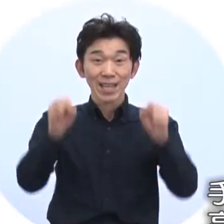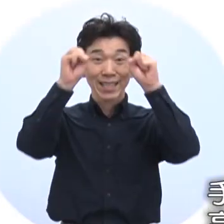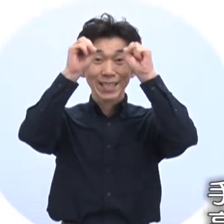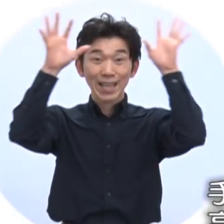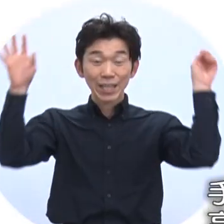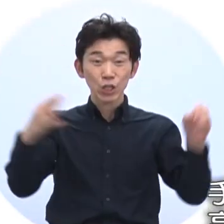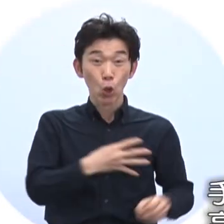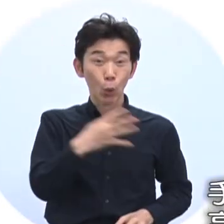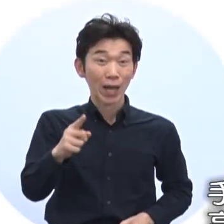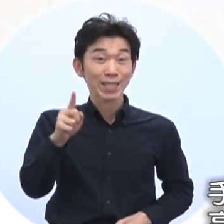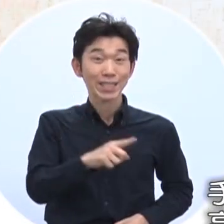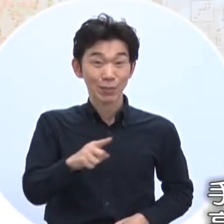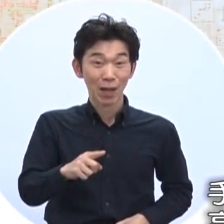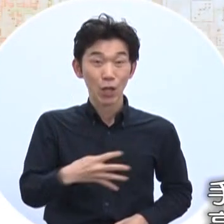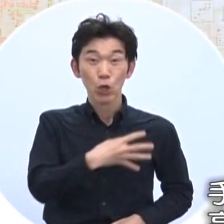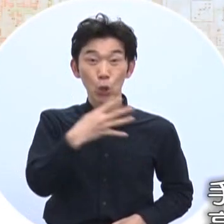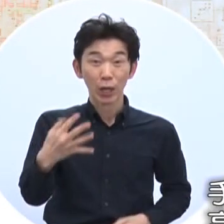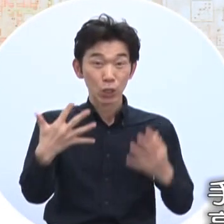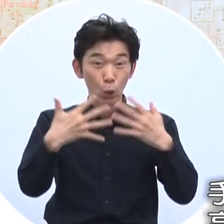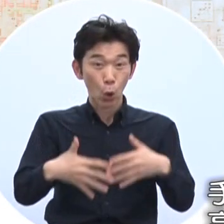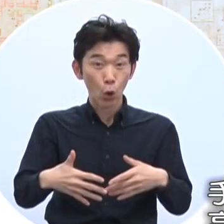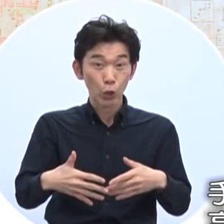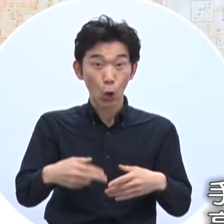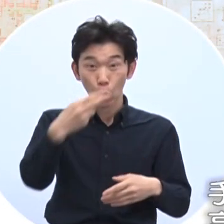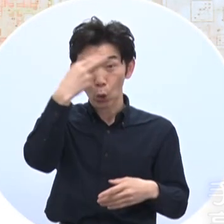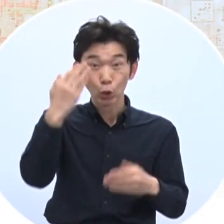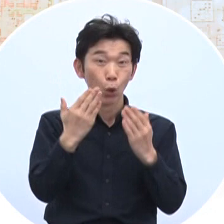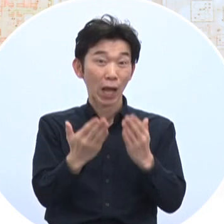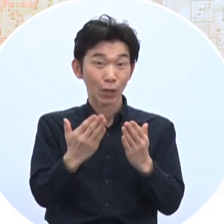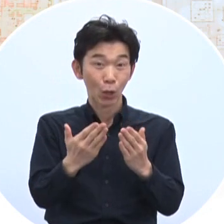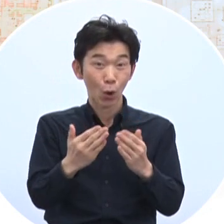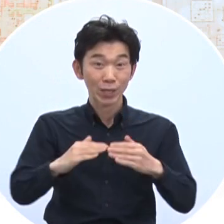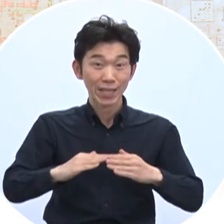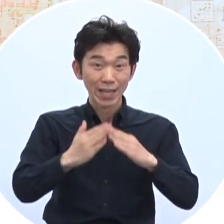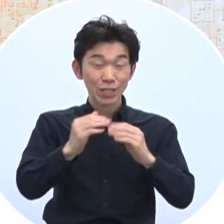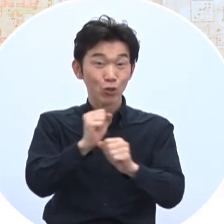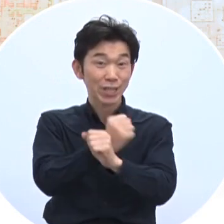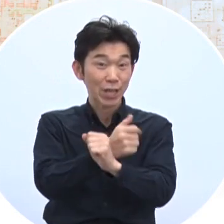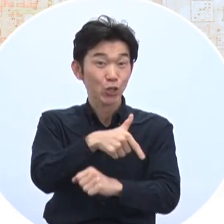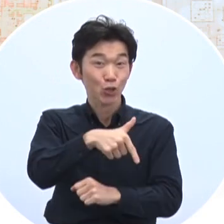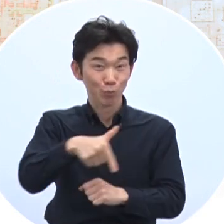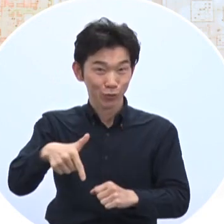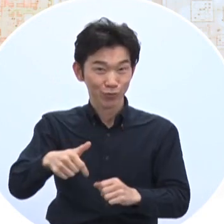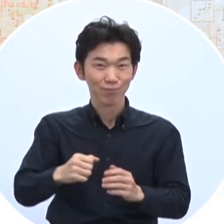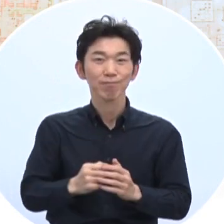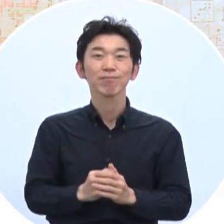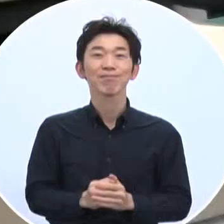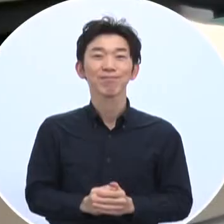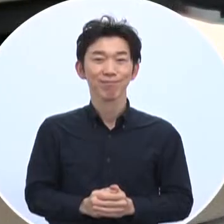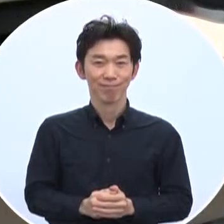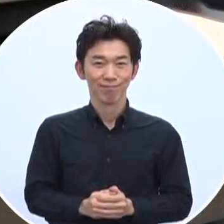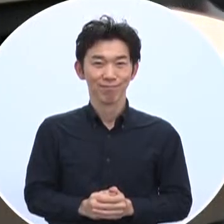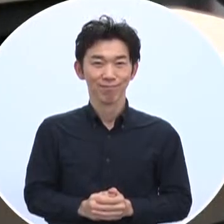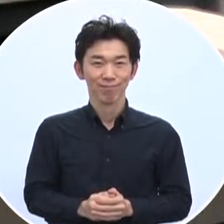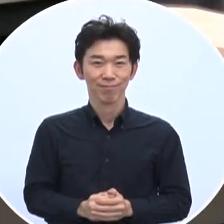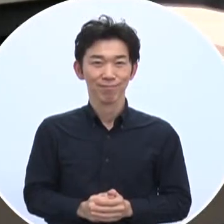今月のキラリ四日市人は四日市工業高等学校建築研究部の皆さんです。